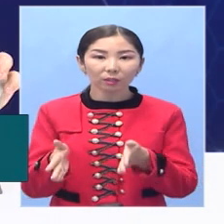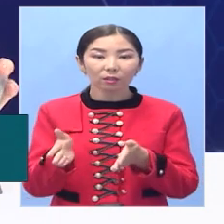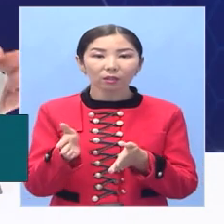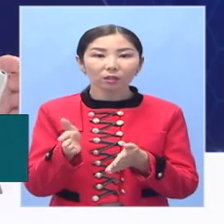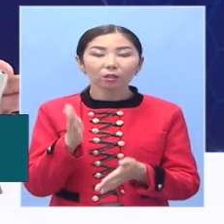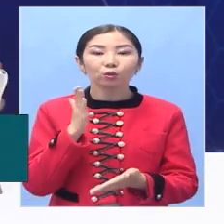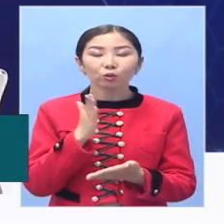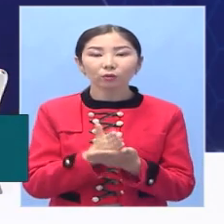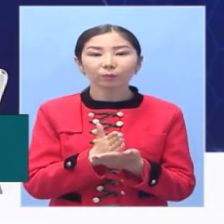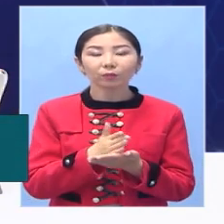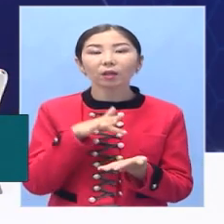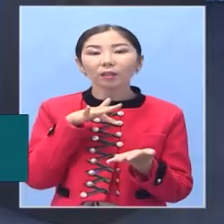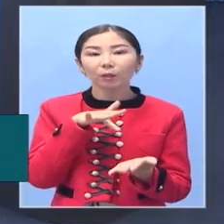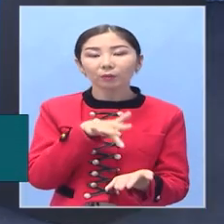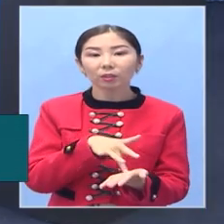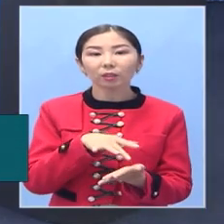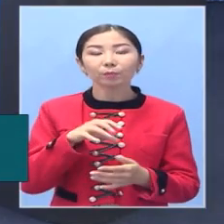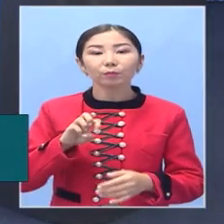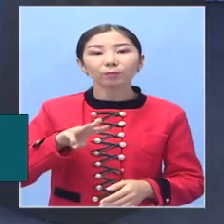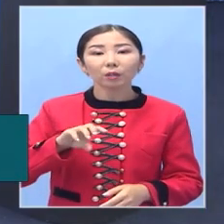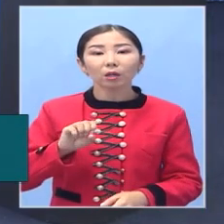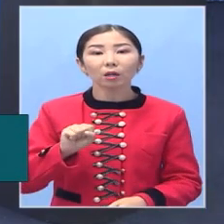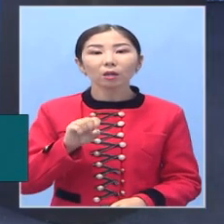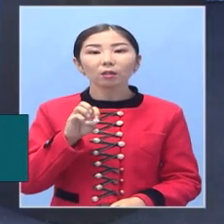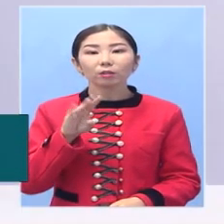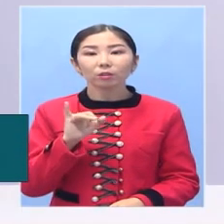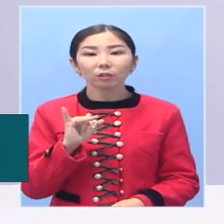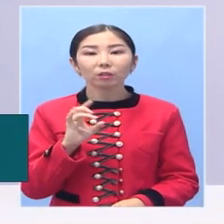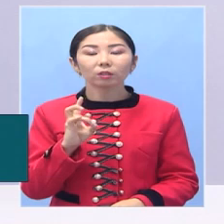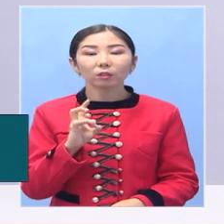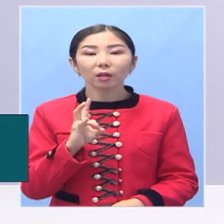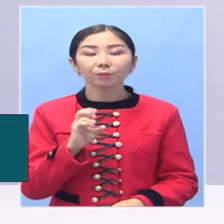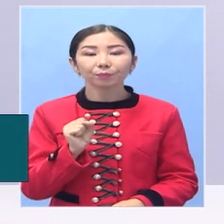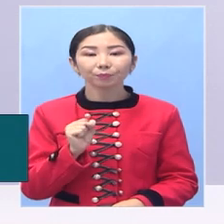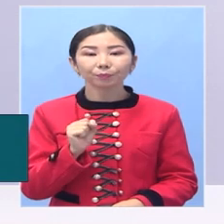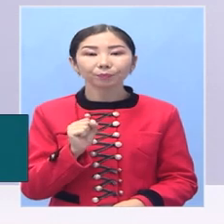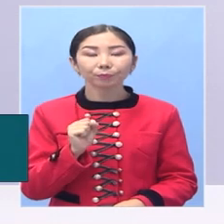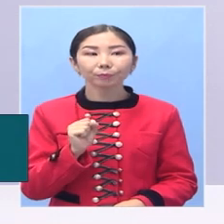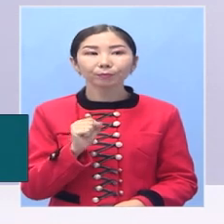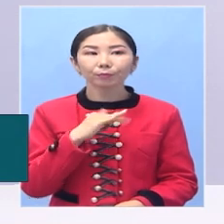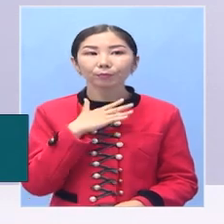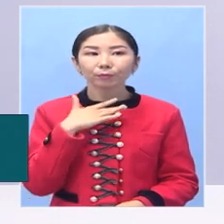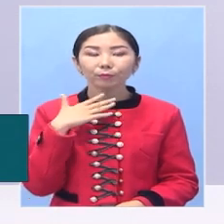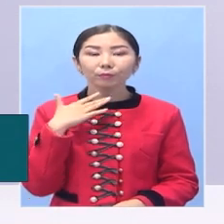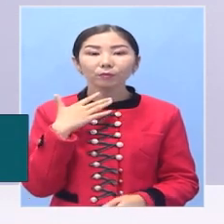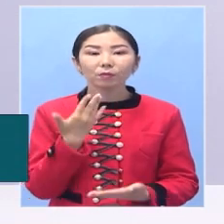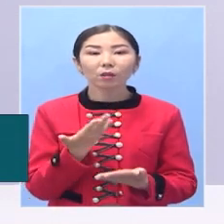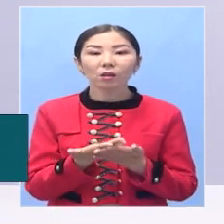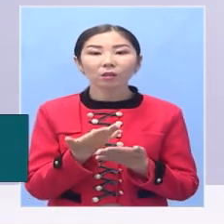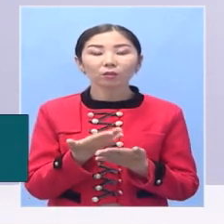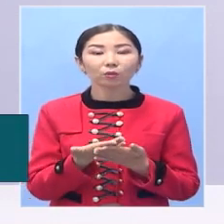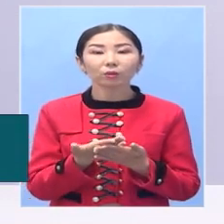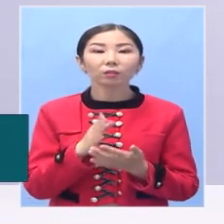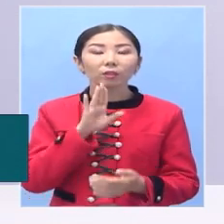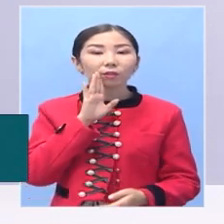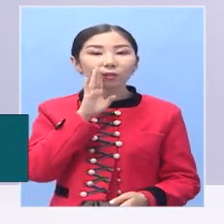таңда калабызда машина көлік құралдары өте көбейді қазір таңда. Сол себепті мына